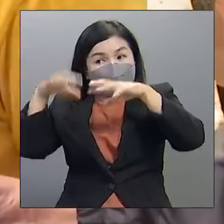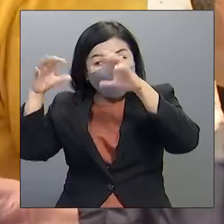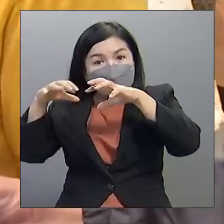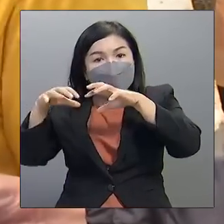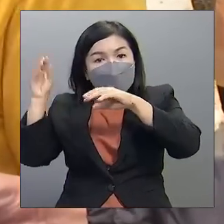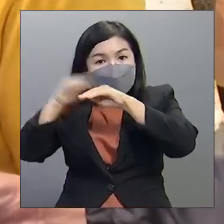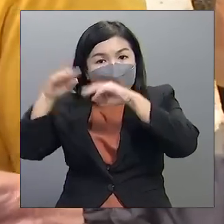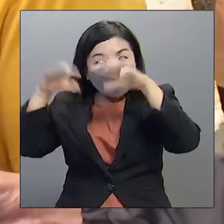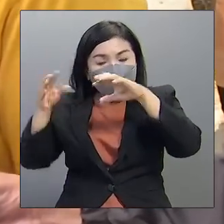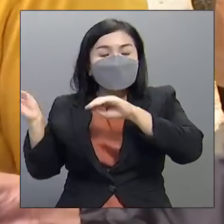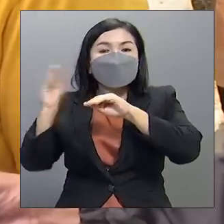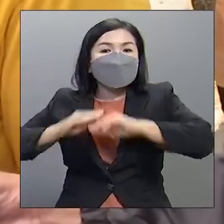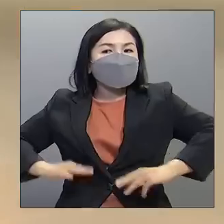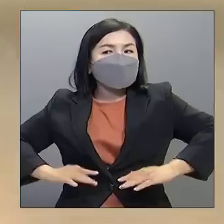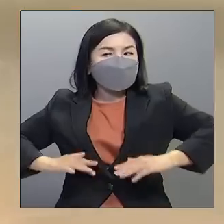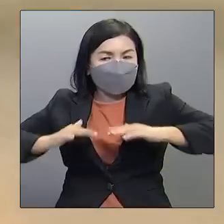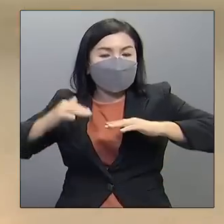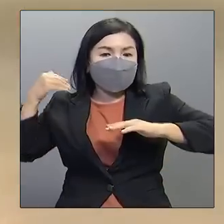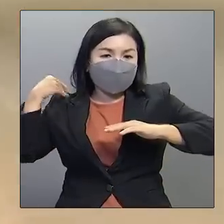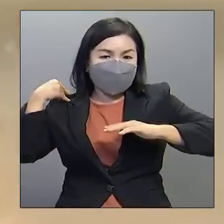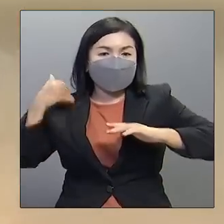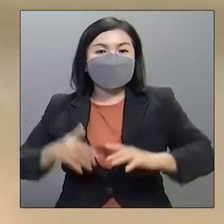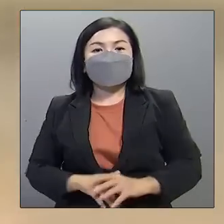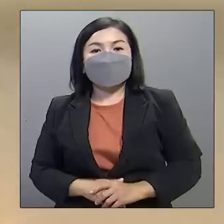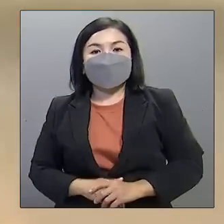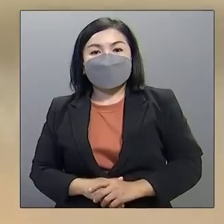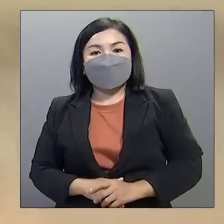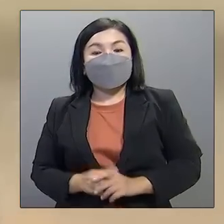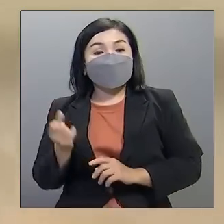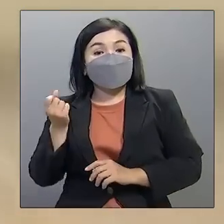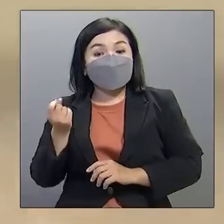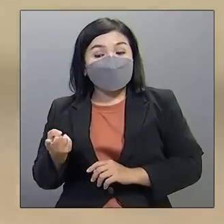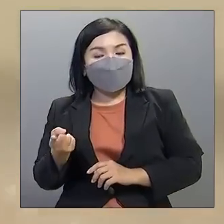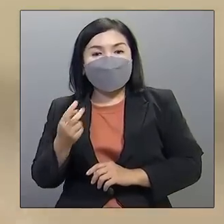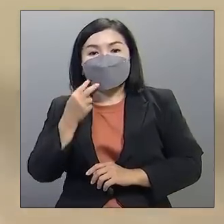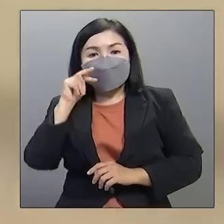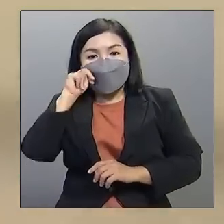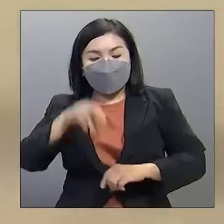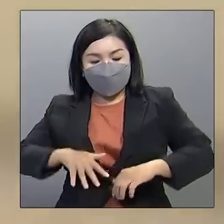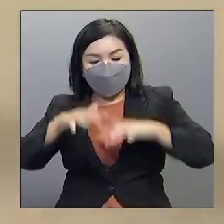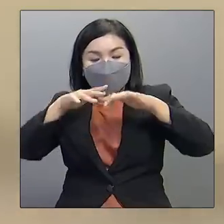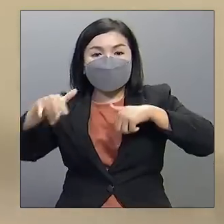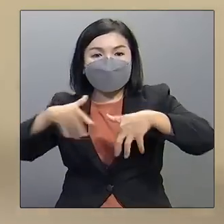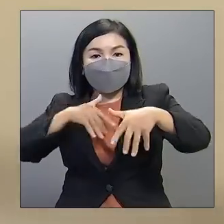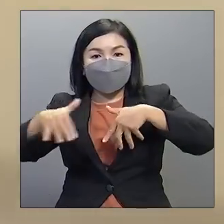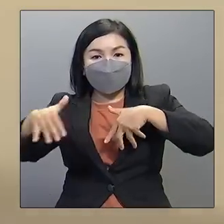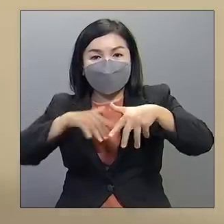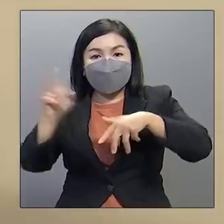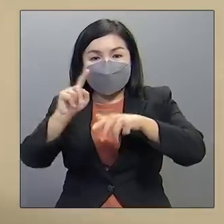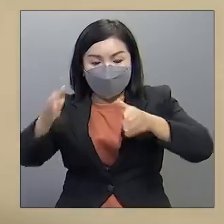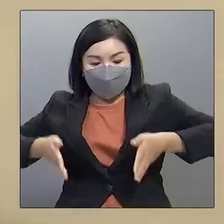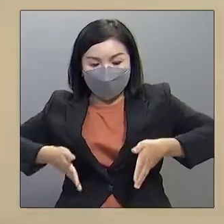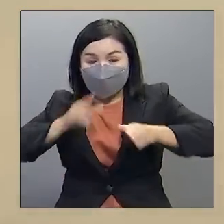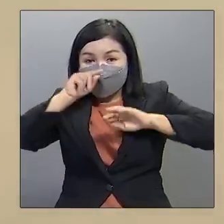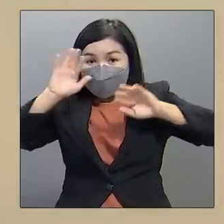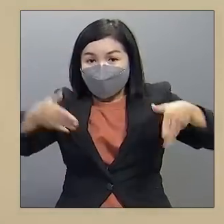คือเพิ่มขึ้น และนี่เป็นบรรยากาศสดที่สภาพน้ำท่วมขังในพื้นที่ชุมชนบริเวณซอยรามอินทรา